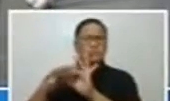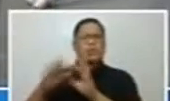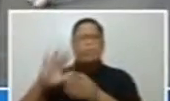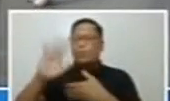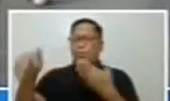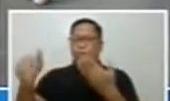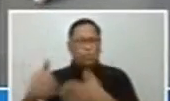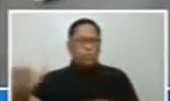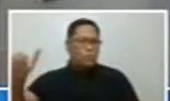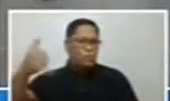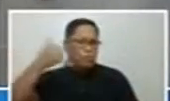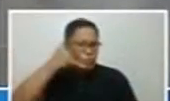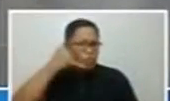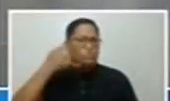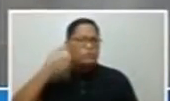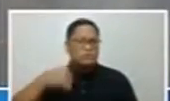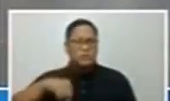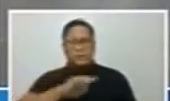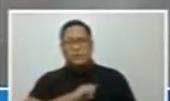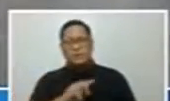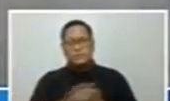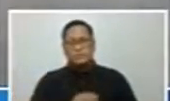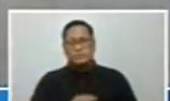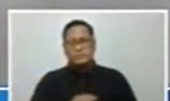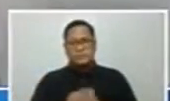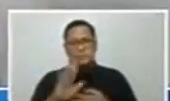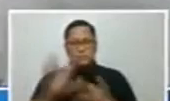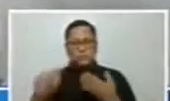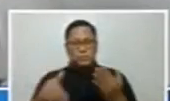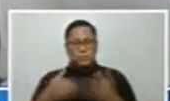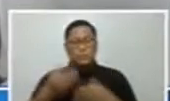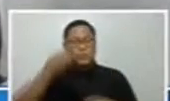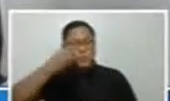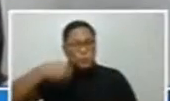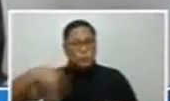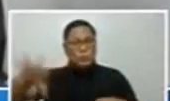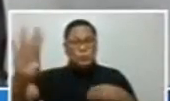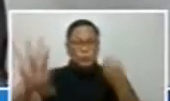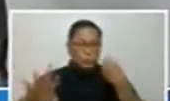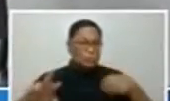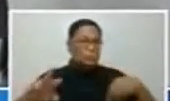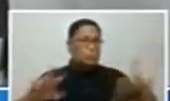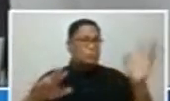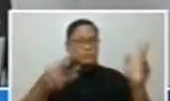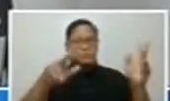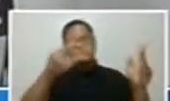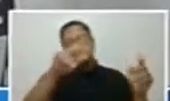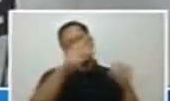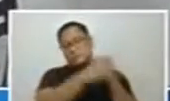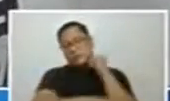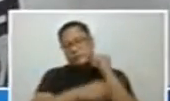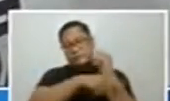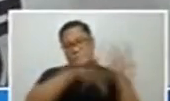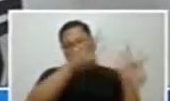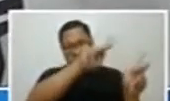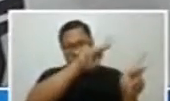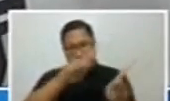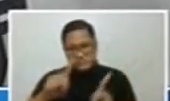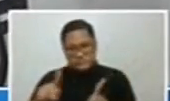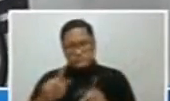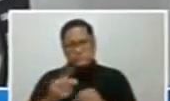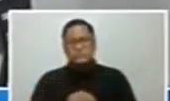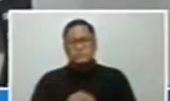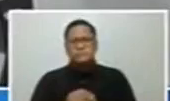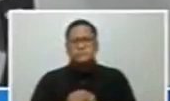pag probinsya yan, hindi nga pumapasok ng Puerto Princesa City yan dahil maigpit din ang city. Tuloy-tuloy na namin silang dinala